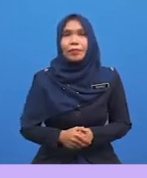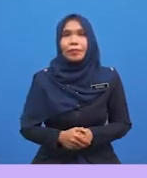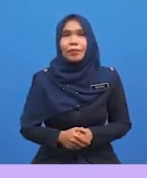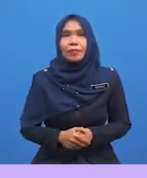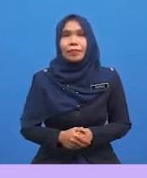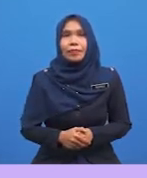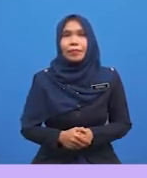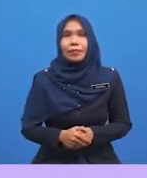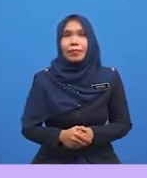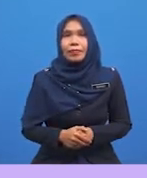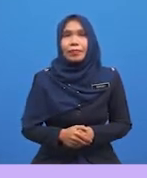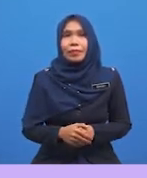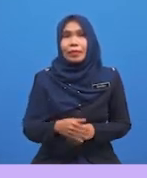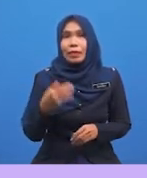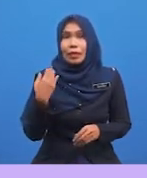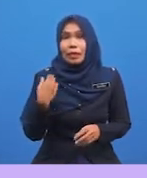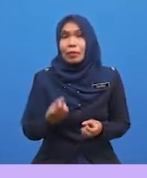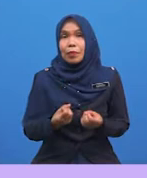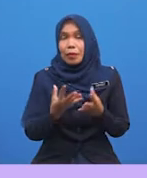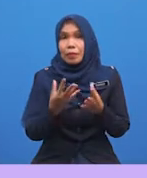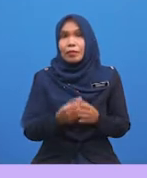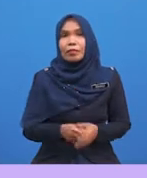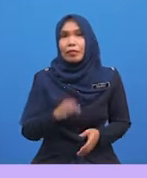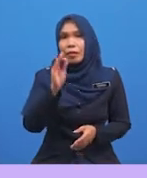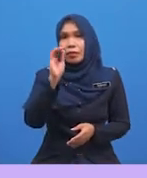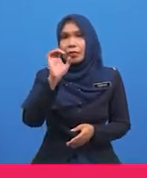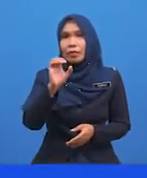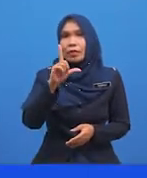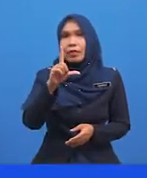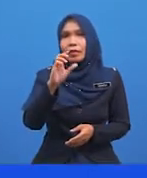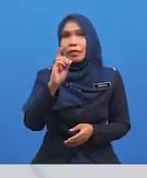Kampung Sertik, Pahang dan FELTA Sahabat.